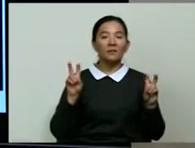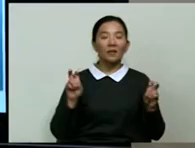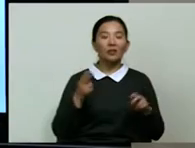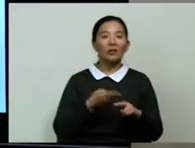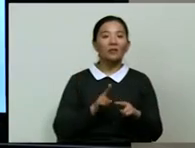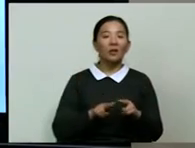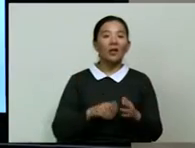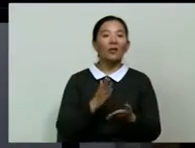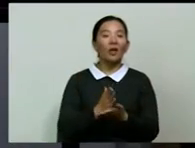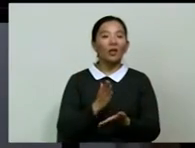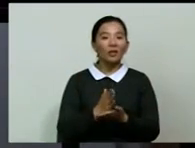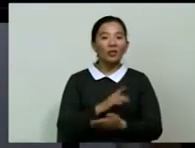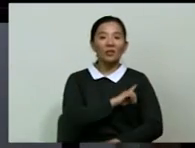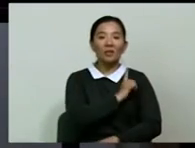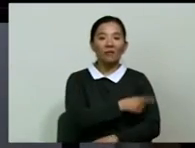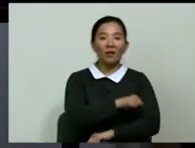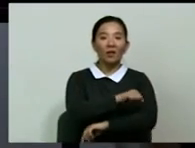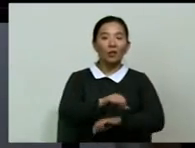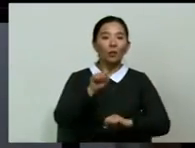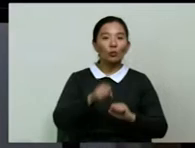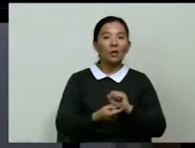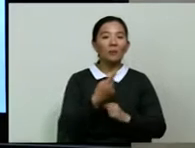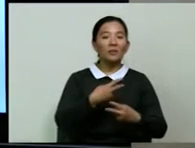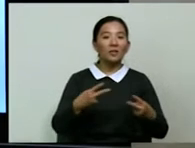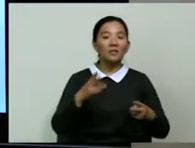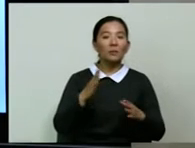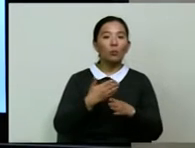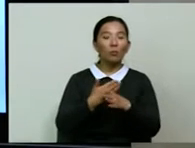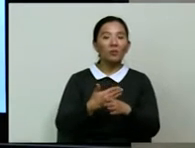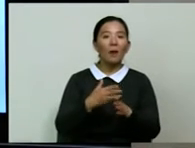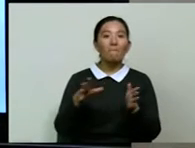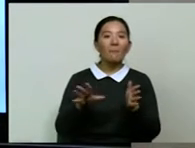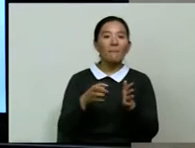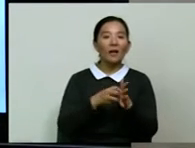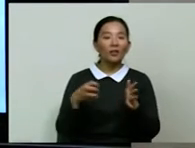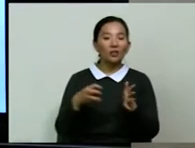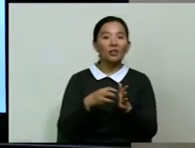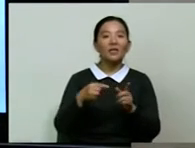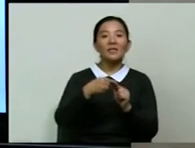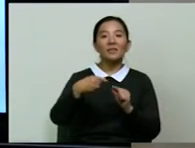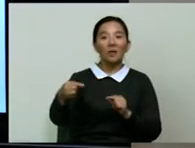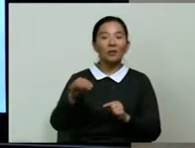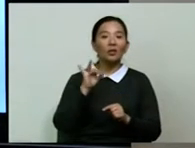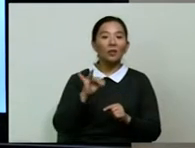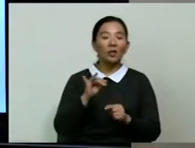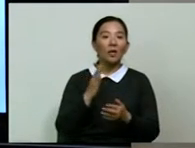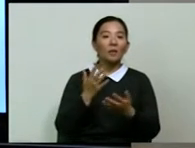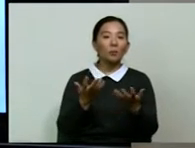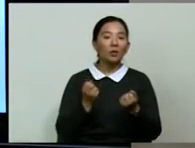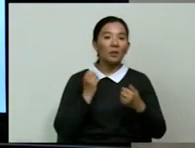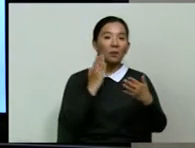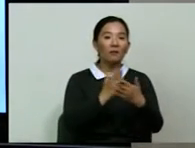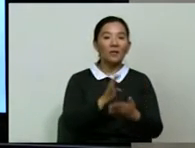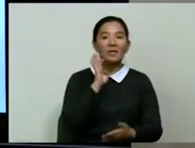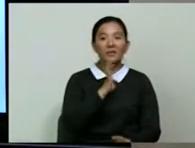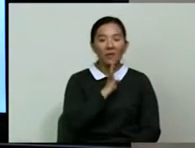Наличие силовых линий можно определить с помощью магнитной стрелки. И за направление силовых линий принято направление